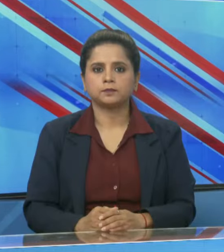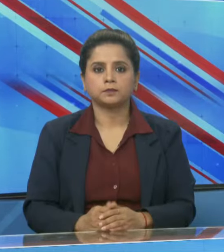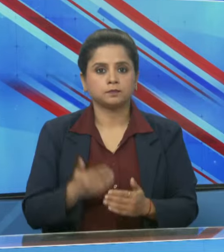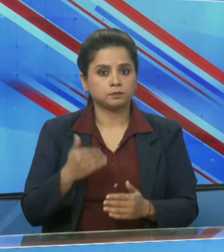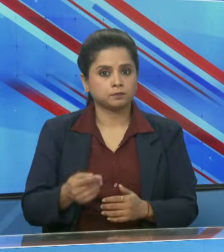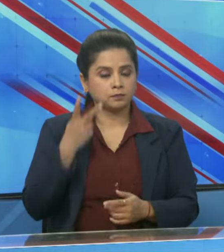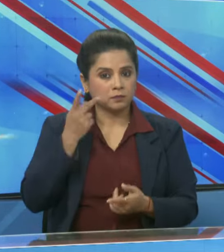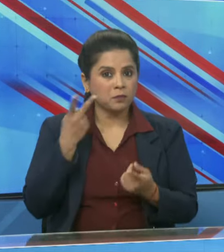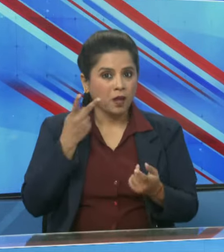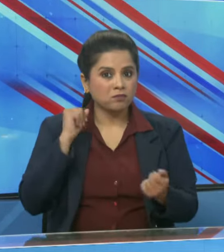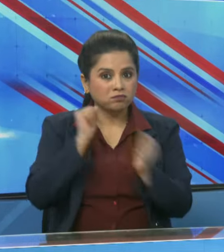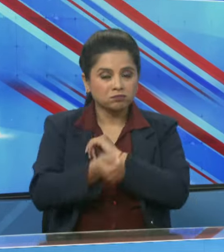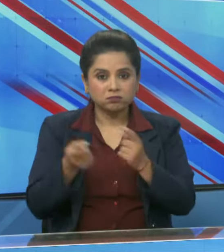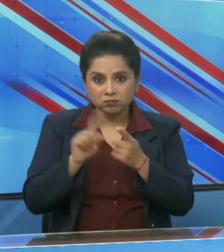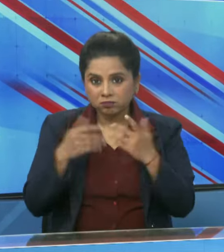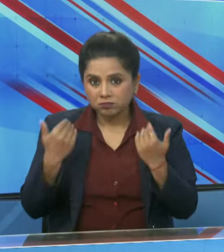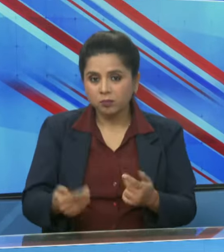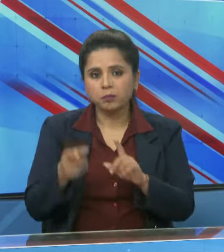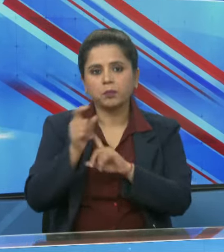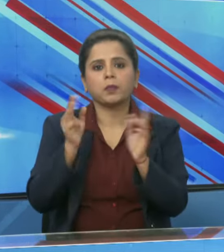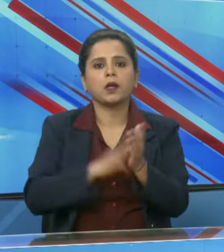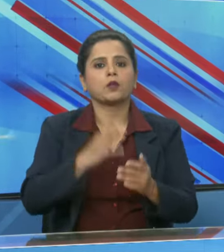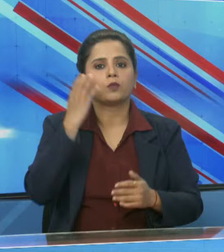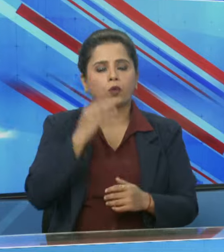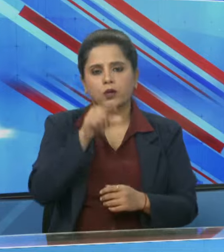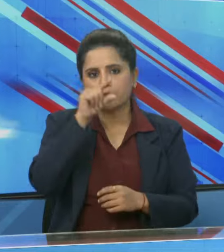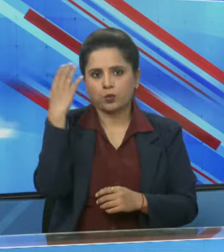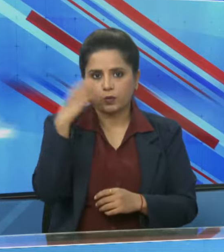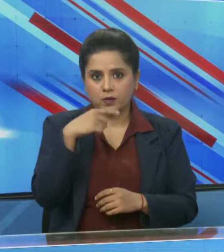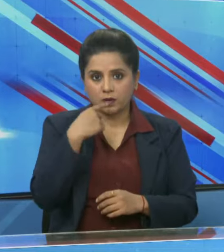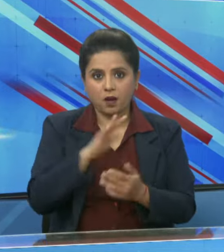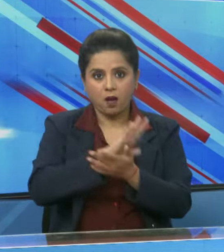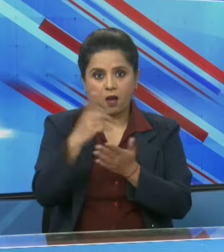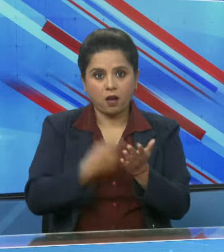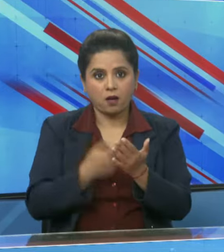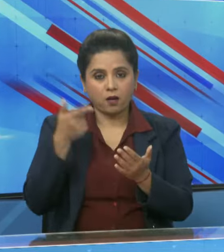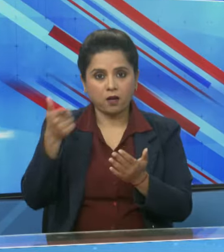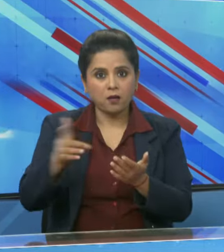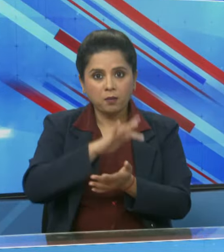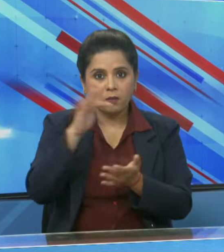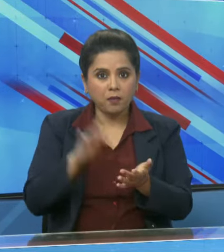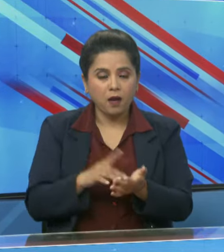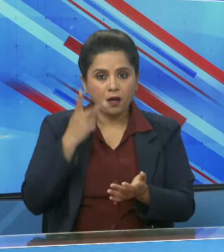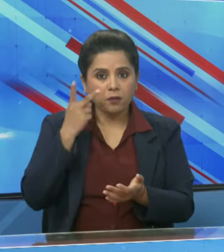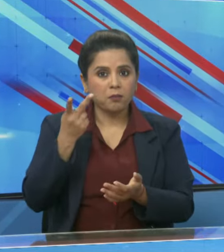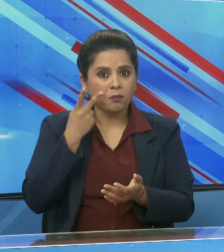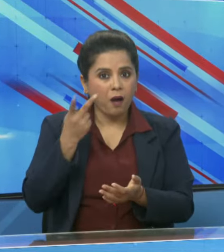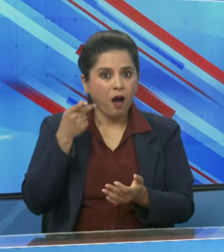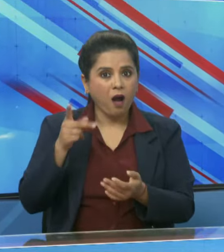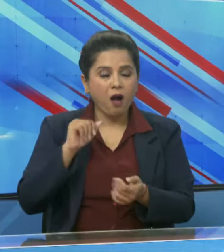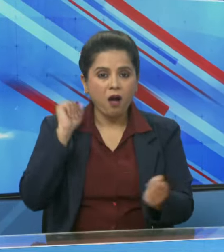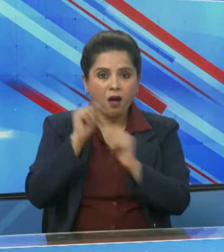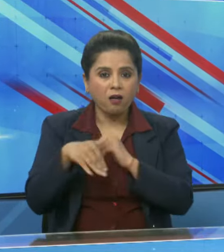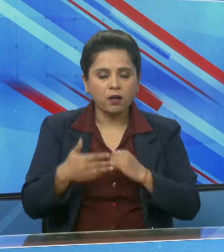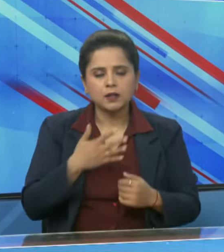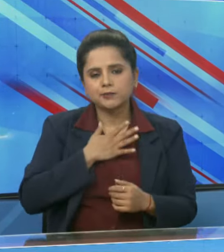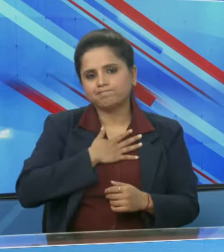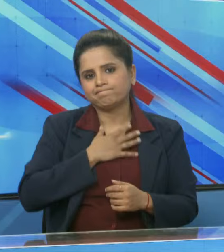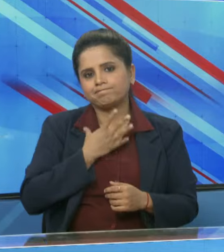हादसे पर शोक जताते हुए प्रधानमंत्री नरेंद्र मोदी ने एक्स पर लिखा, हरियाणा के महेंद्रगढ़ में हुआ बस हादसा अत्यंत पीड़ादायक